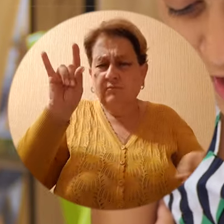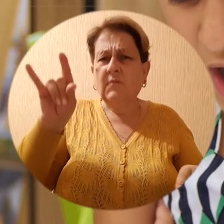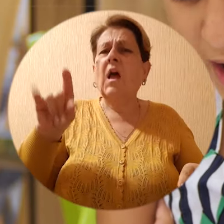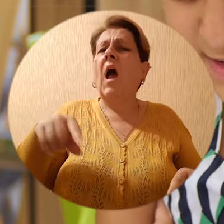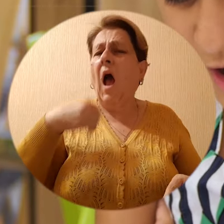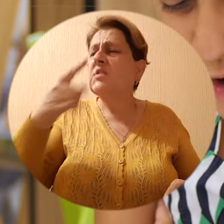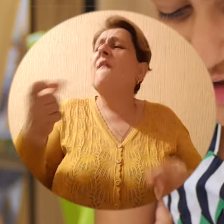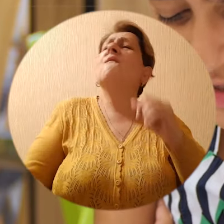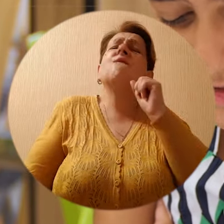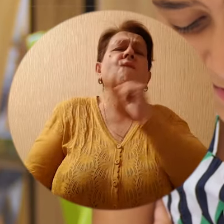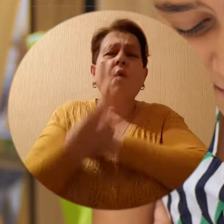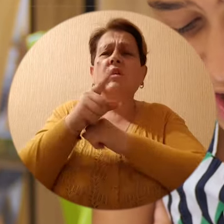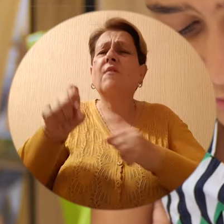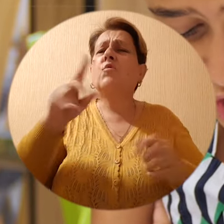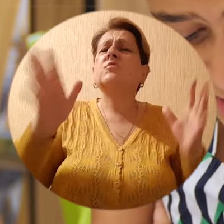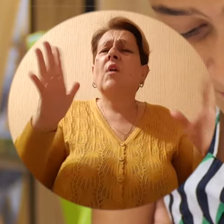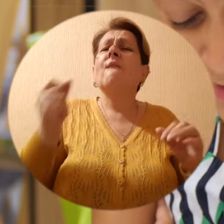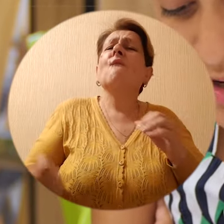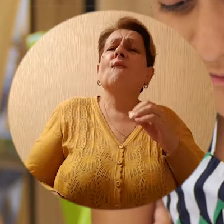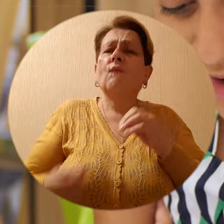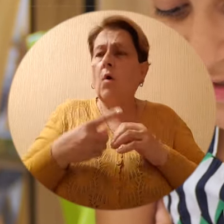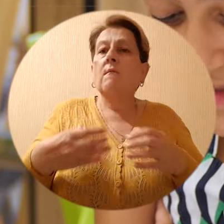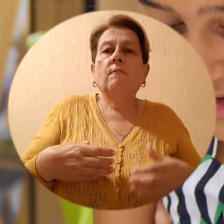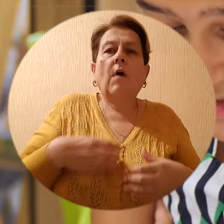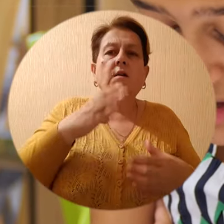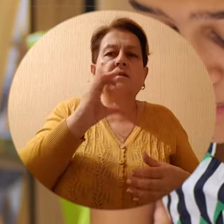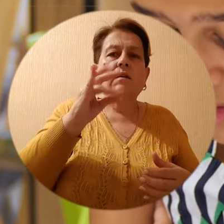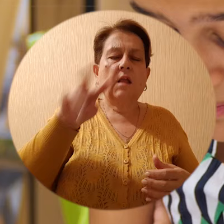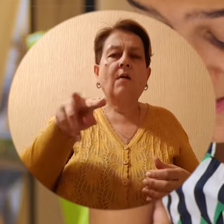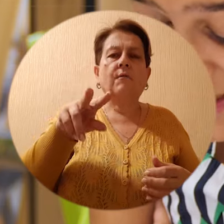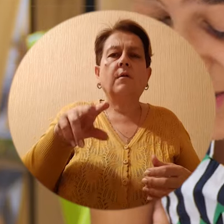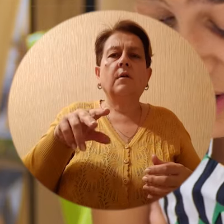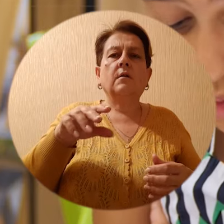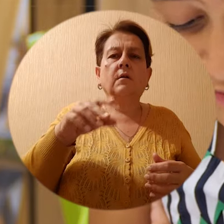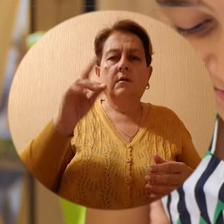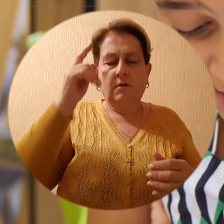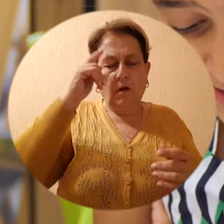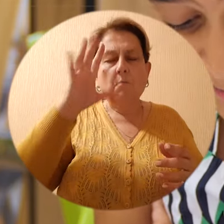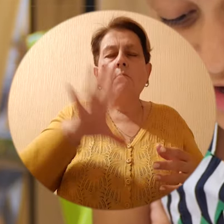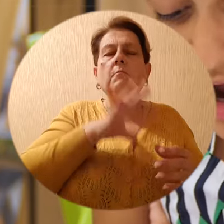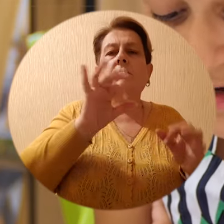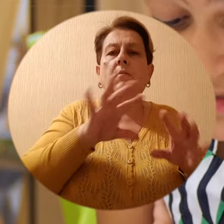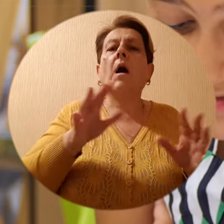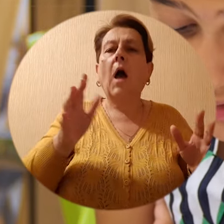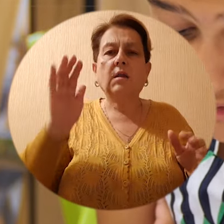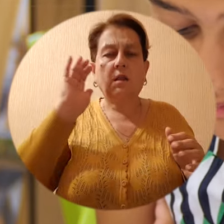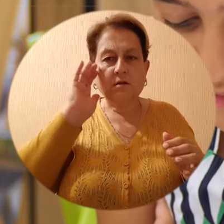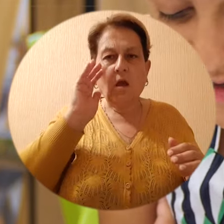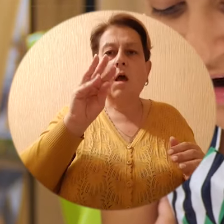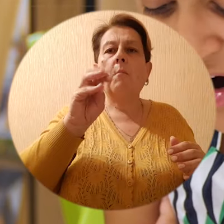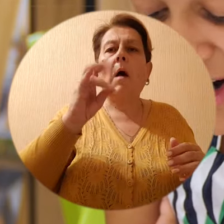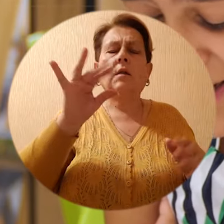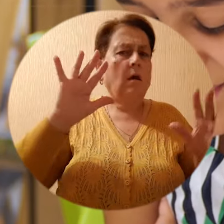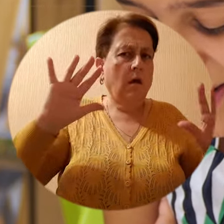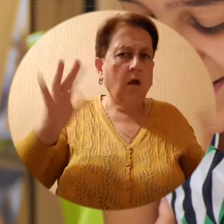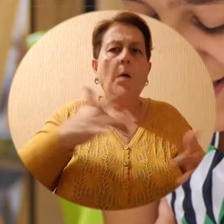գցում, ասա որտեղից քեզ այդքան ոսկի»։ Վախից Ստանիսլավը պատմեց իր գլխով անցածը, այդ լսելով